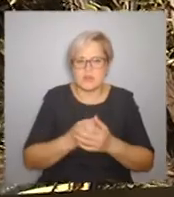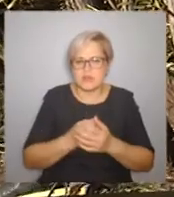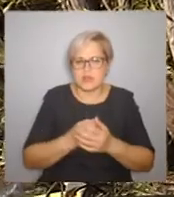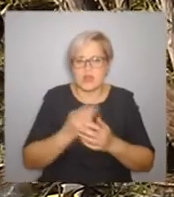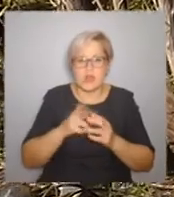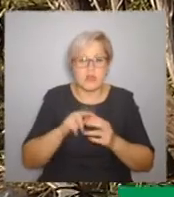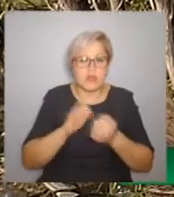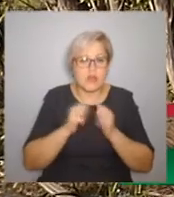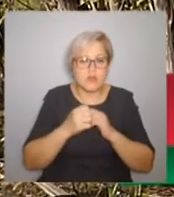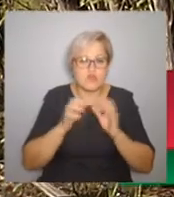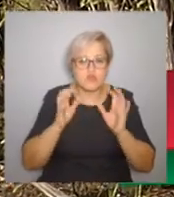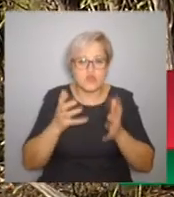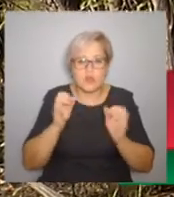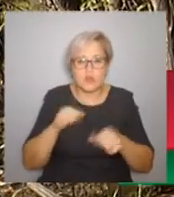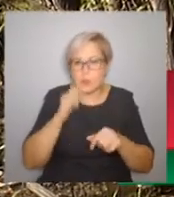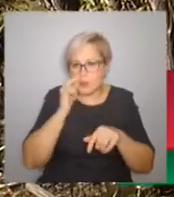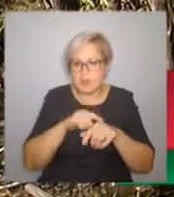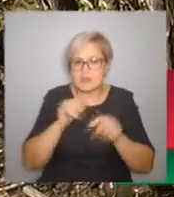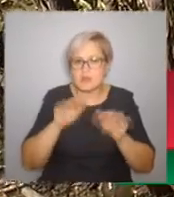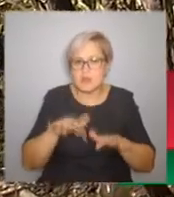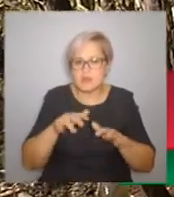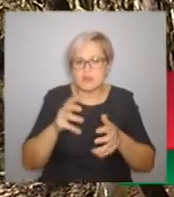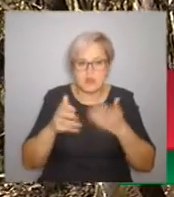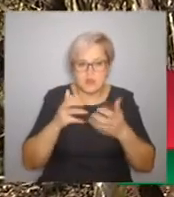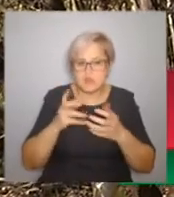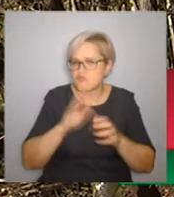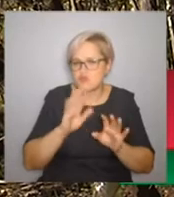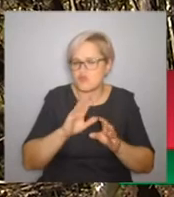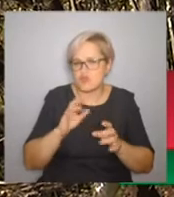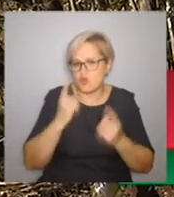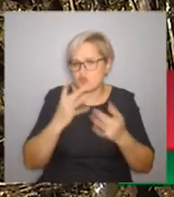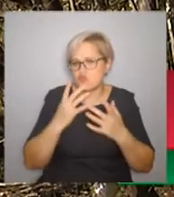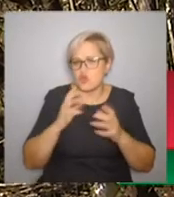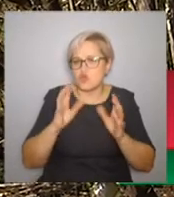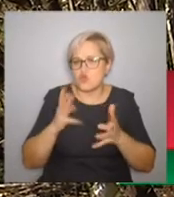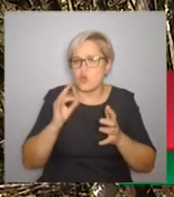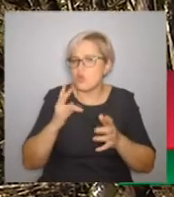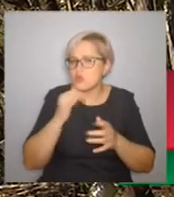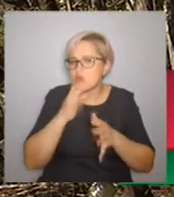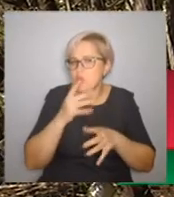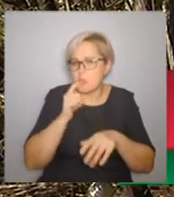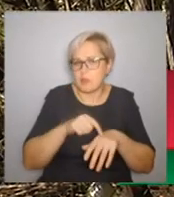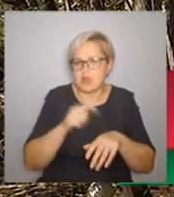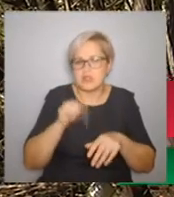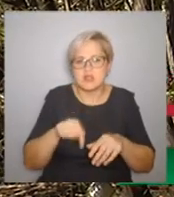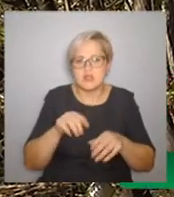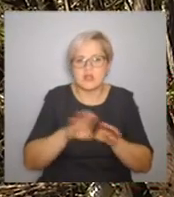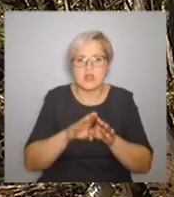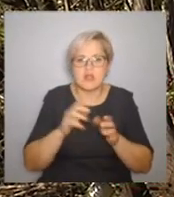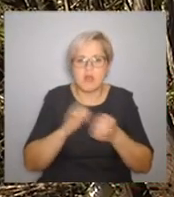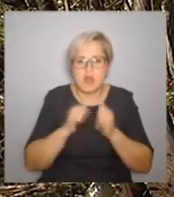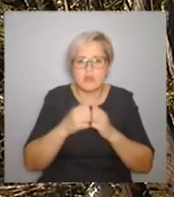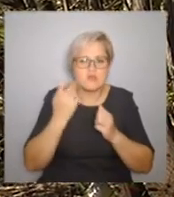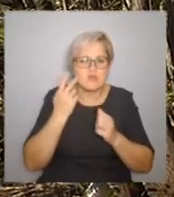мог попасть. Потому что здесь, на таких камнях всегда присутствует система сколов, которые говорят о том, что